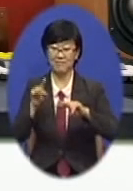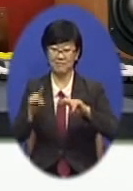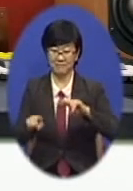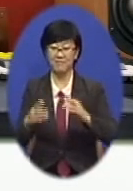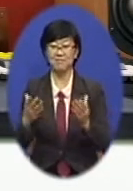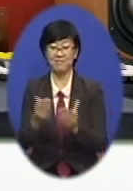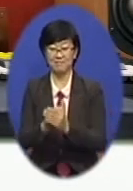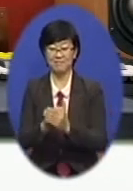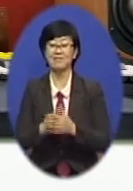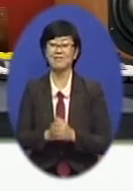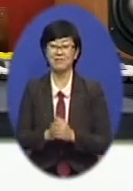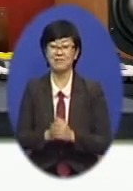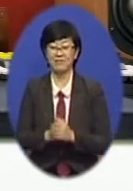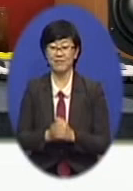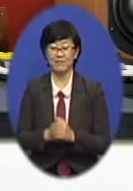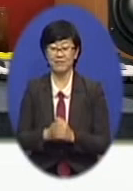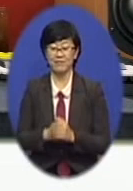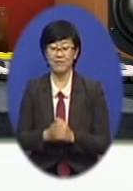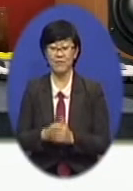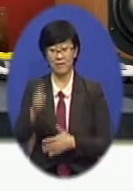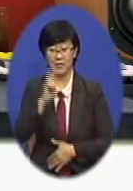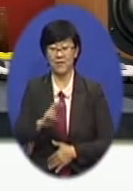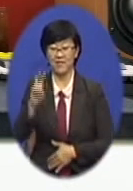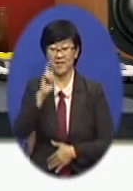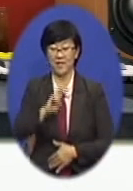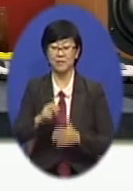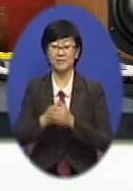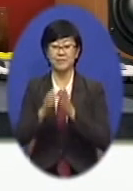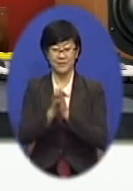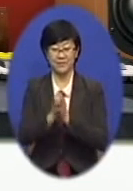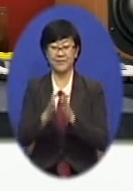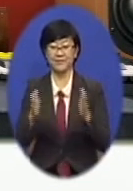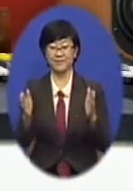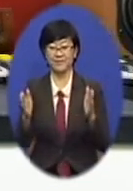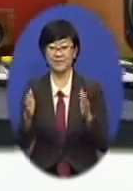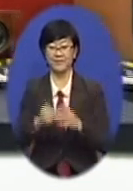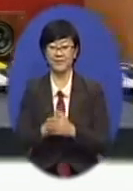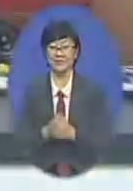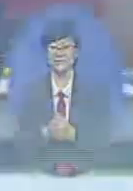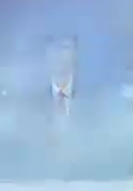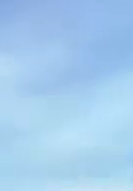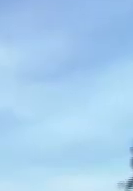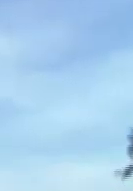자, 부탁드리겠습니다. 네, 자, 음악 드리겠습니다. 음악 주세요.